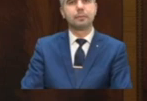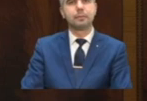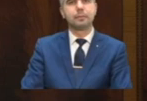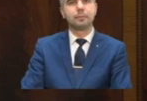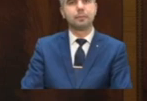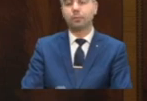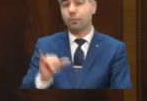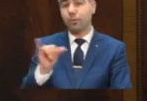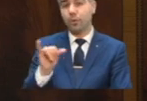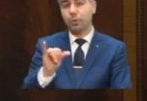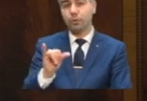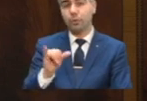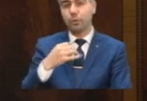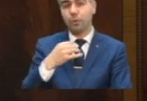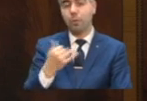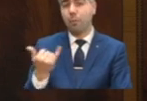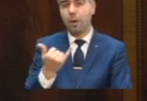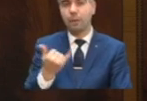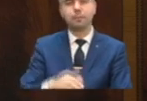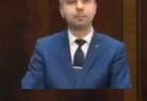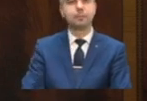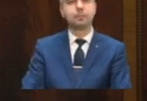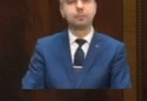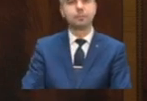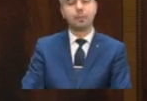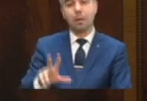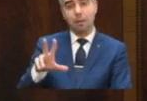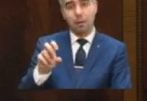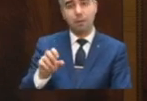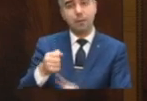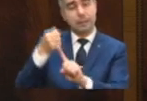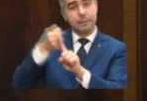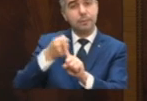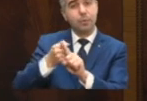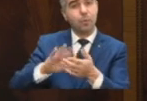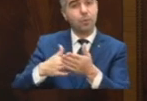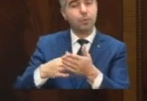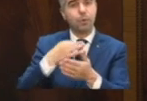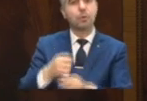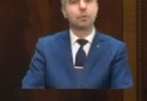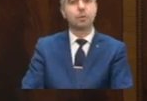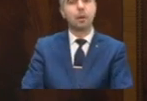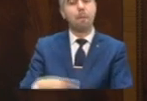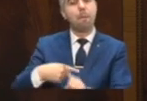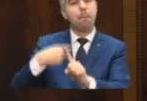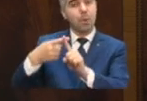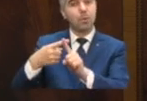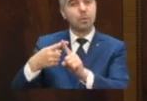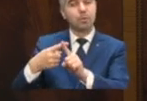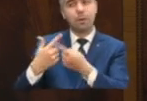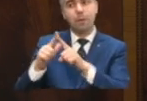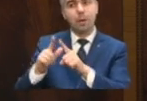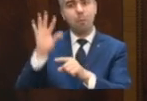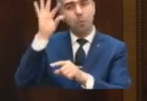إذن ما هو المطلوب السيدة الوزيرة؟ أنا أعرف أنكم تبذلون من الجهود كما أشرت، وكذلك المؤسسات التابعة لكم.